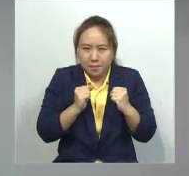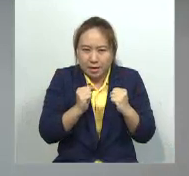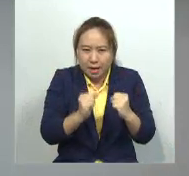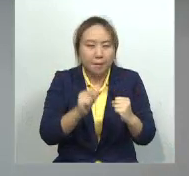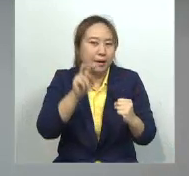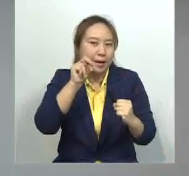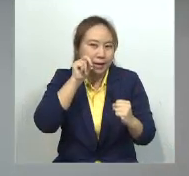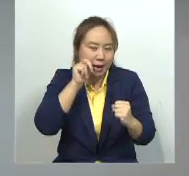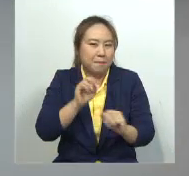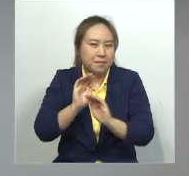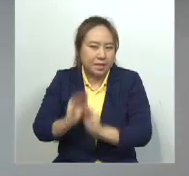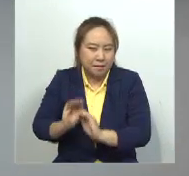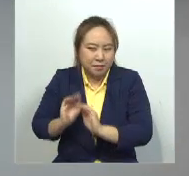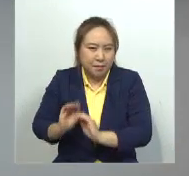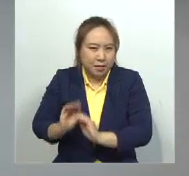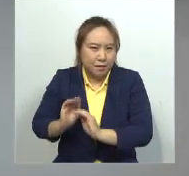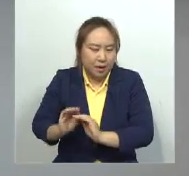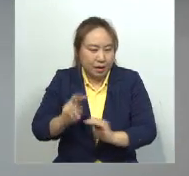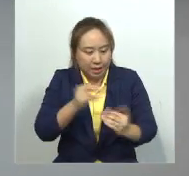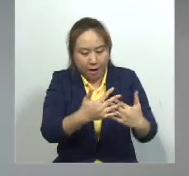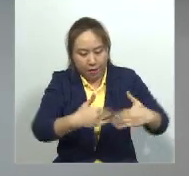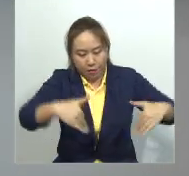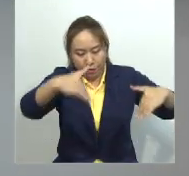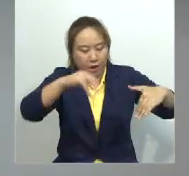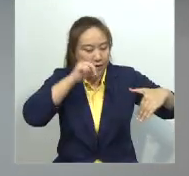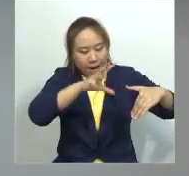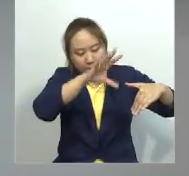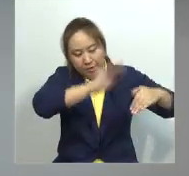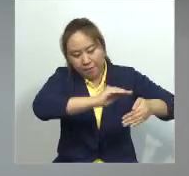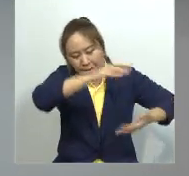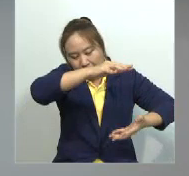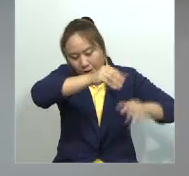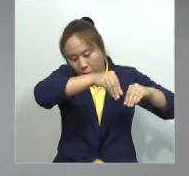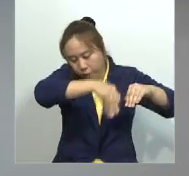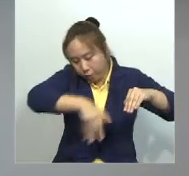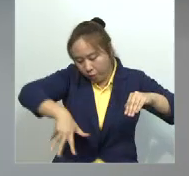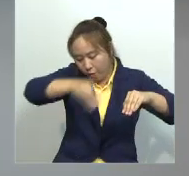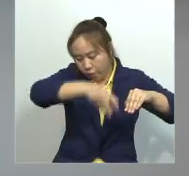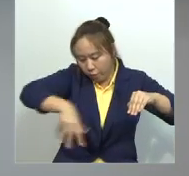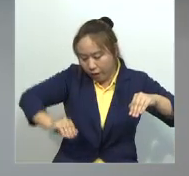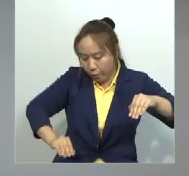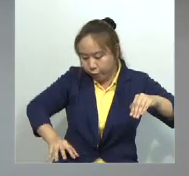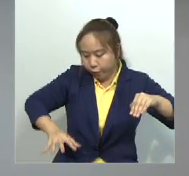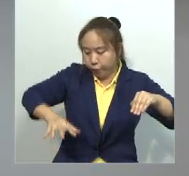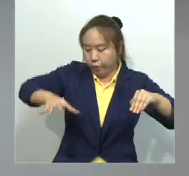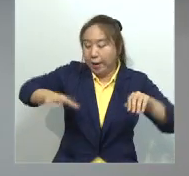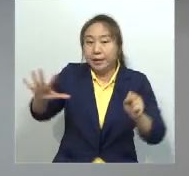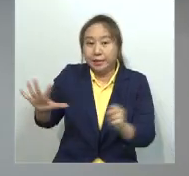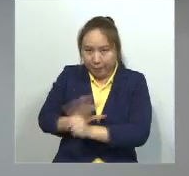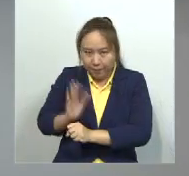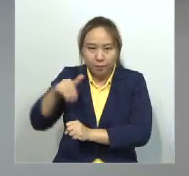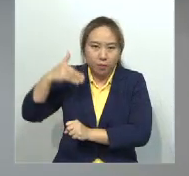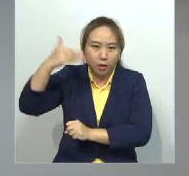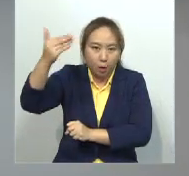ากอ่างพวงตัวนี้นะมาเก็บอ่างพวงให้เตรียมไว้ให้เพียงพอสำหรับการใช้ในฤดูแล้งนะครับแล้วอันนี้เ